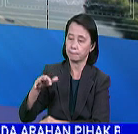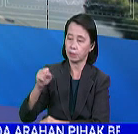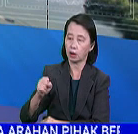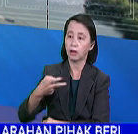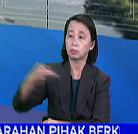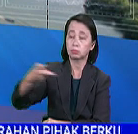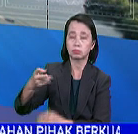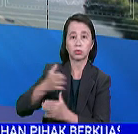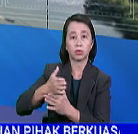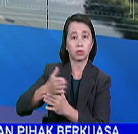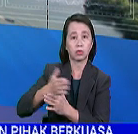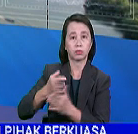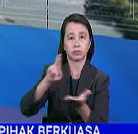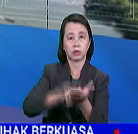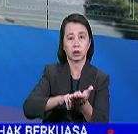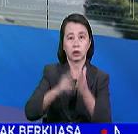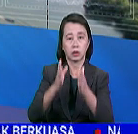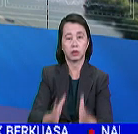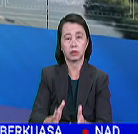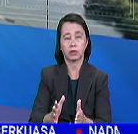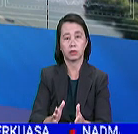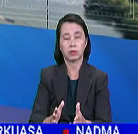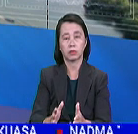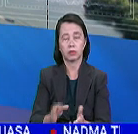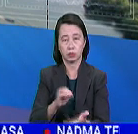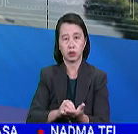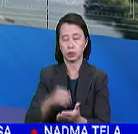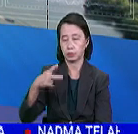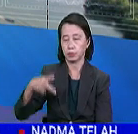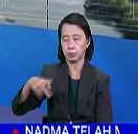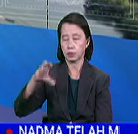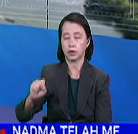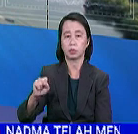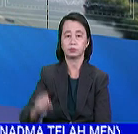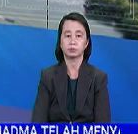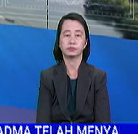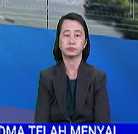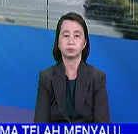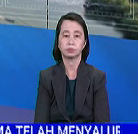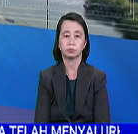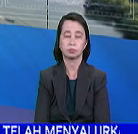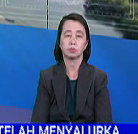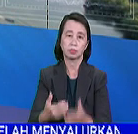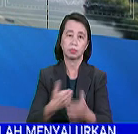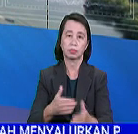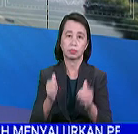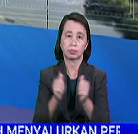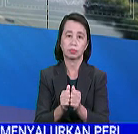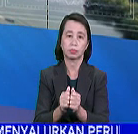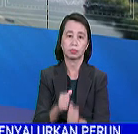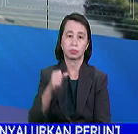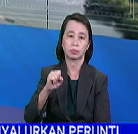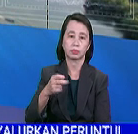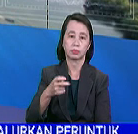berkongsi proses pendaftaran penduduk terjejas banjir di pusat pemindahan sementara PPS sebelum bersama Sarifa